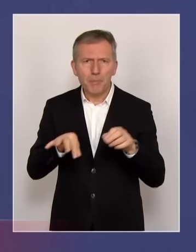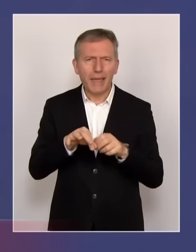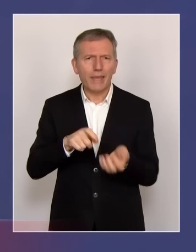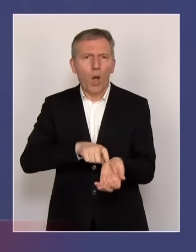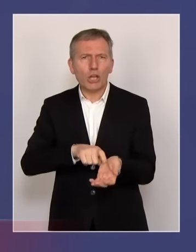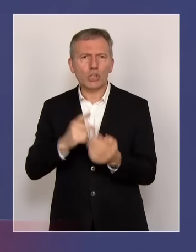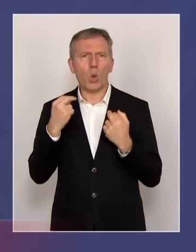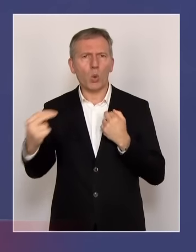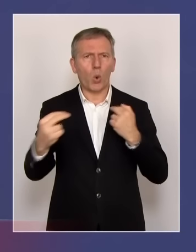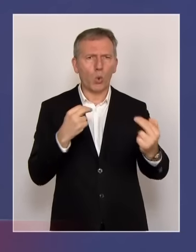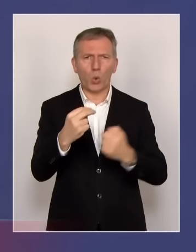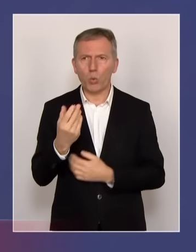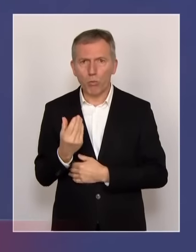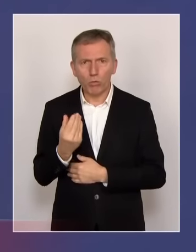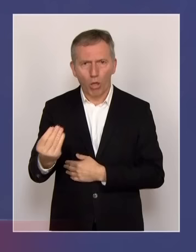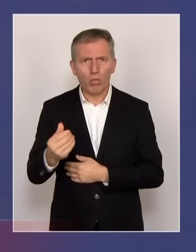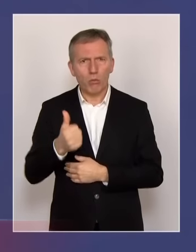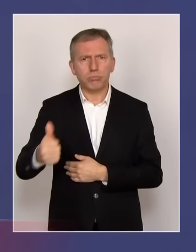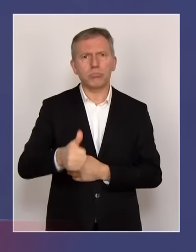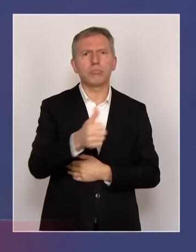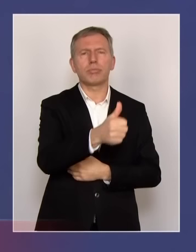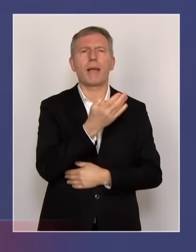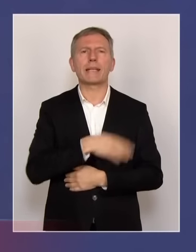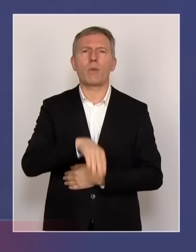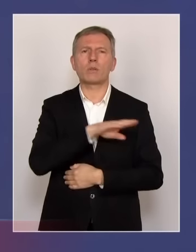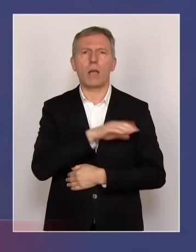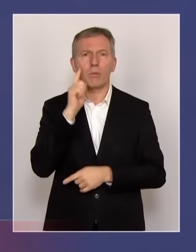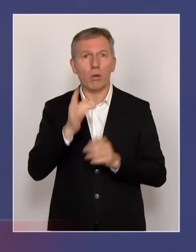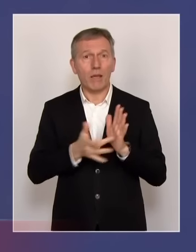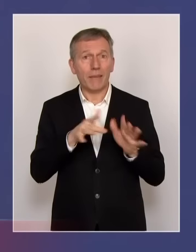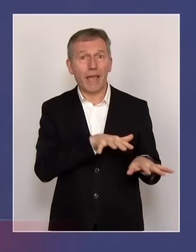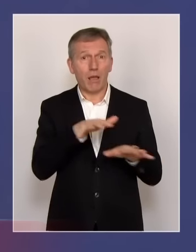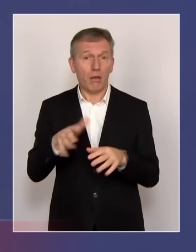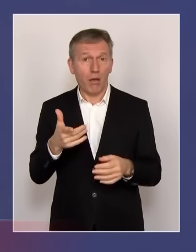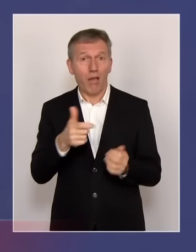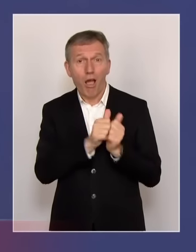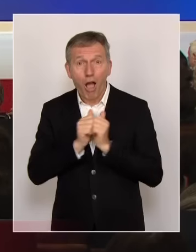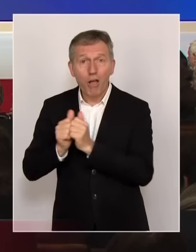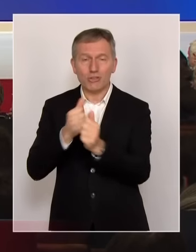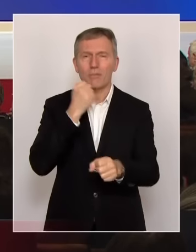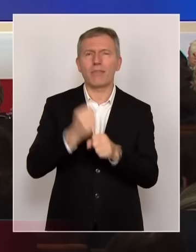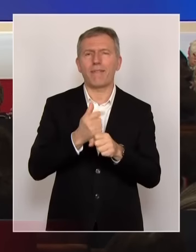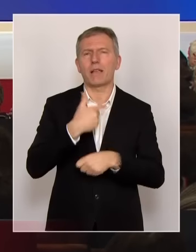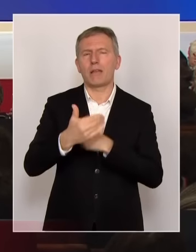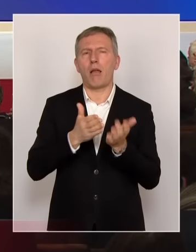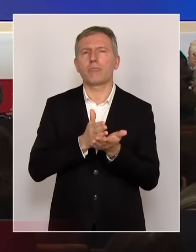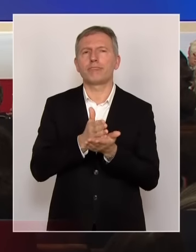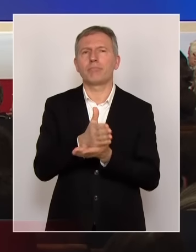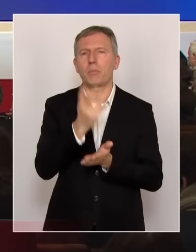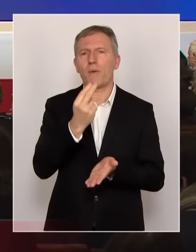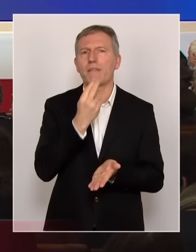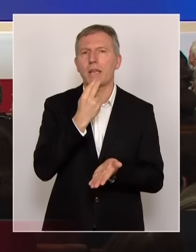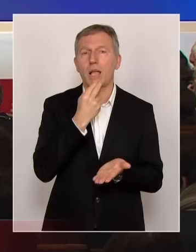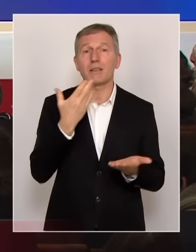responsabiliser ces pays sur la politique migratoire. Si nous le faisons ensemble, ce sera une approche efficace. Simplement, aujourd'hui,